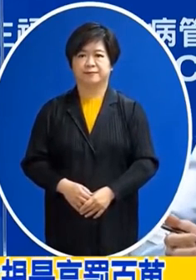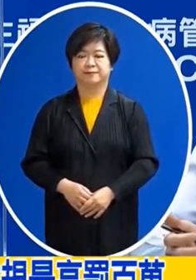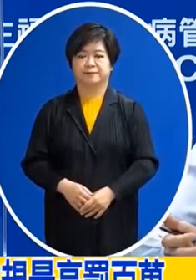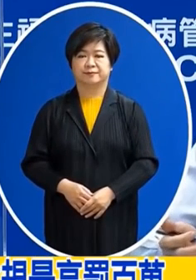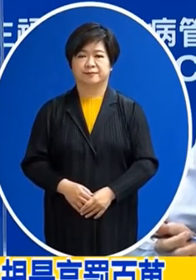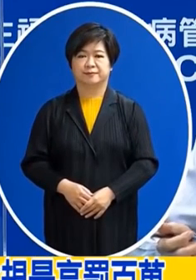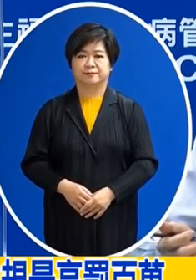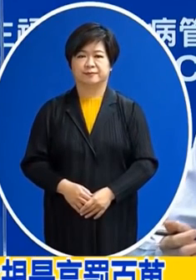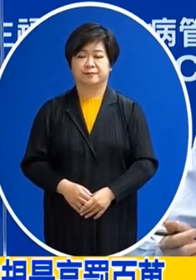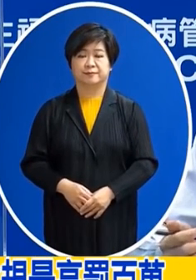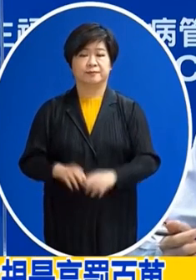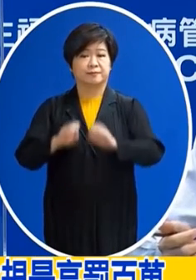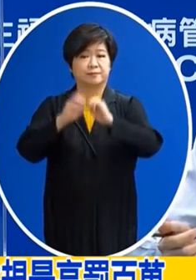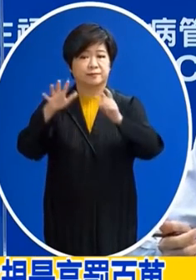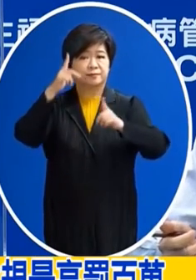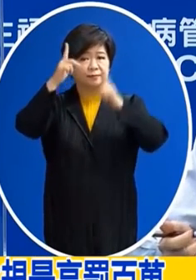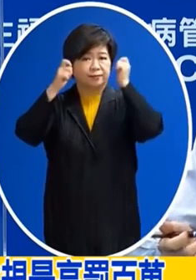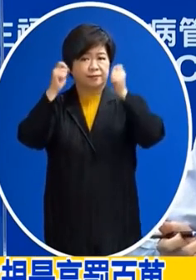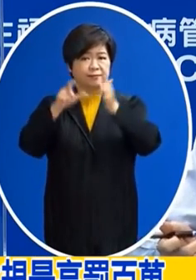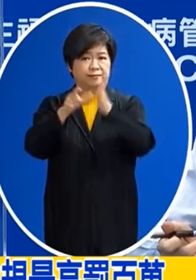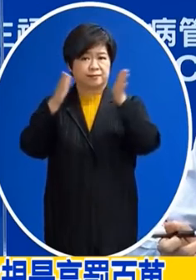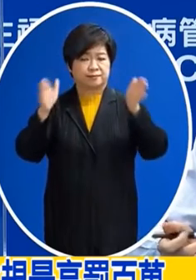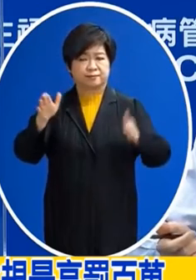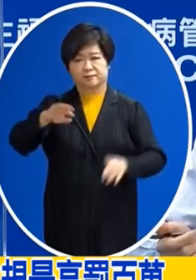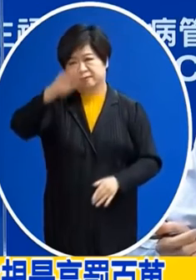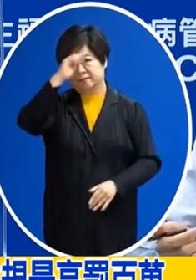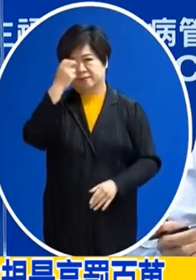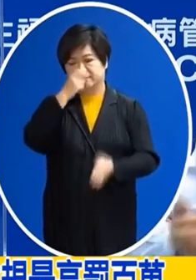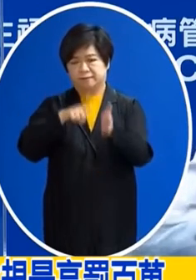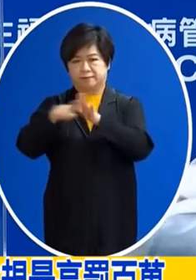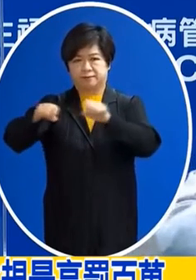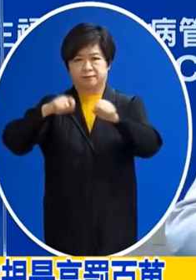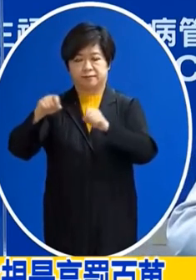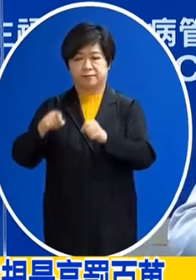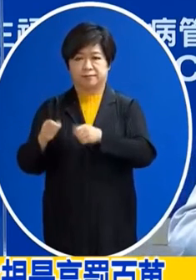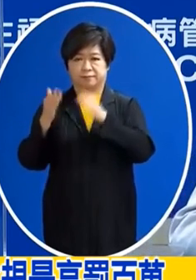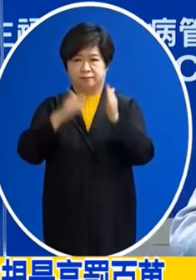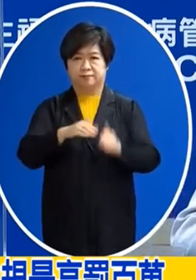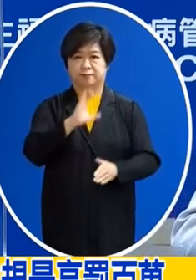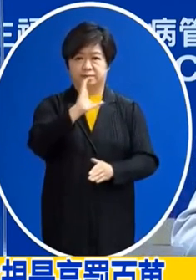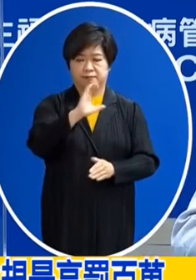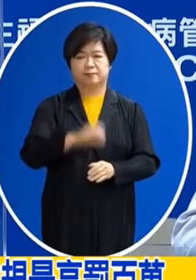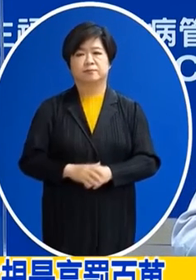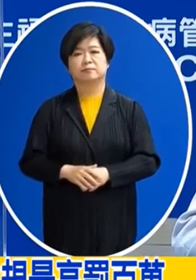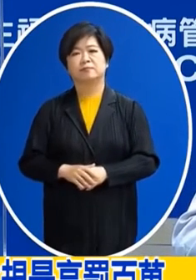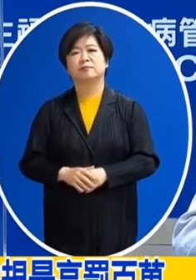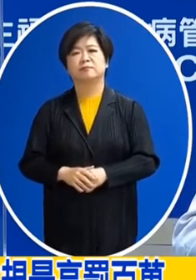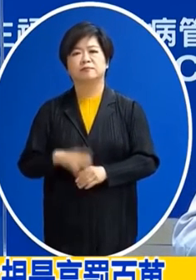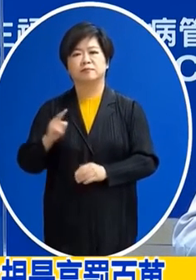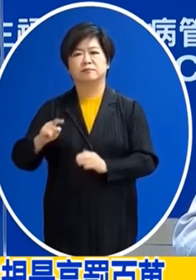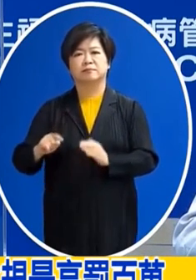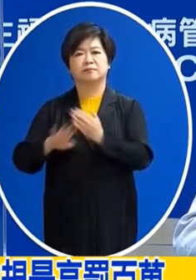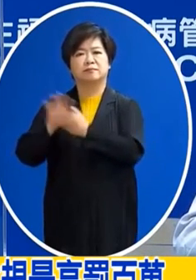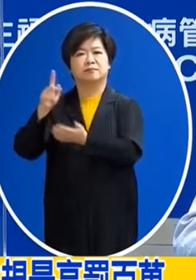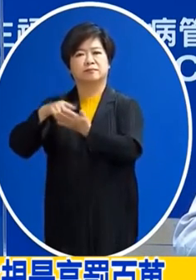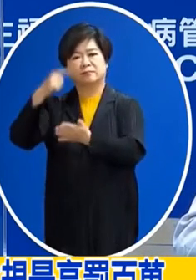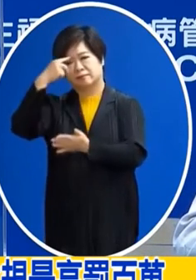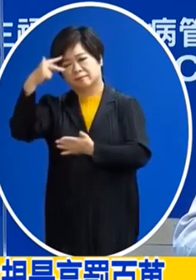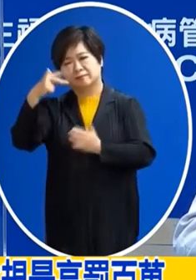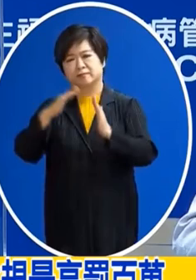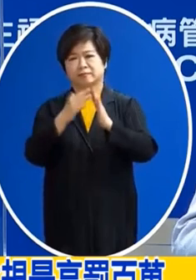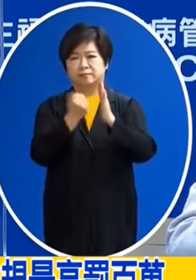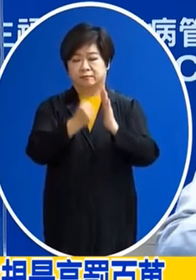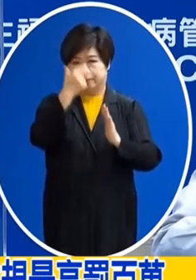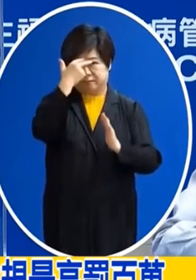那有关春节检疫专案，那选择 C 方案，也就是7+7+7。那今天就是